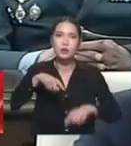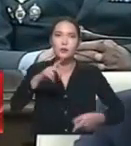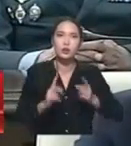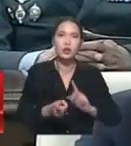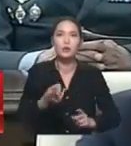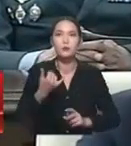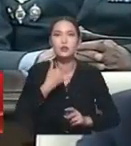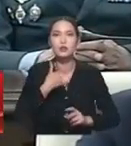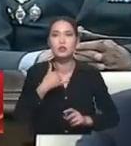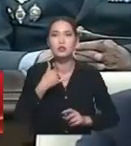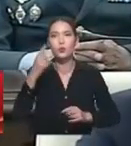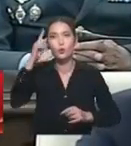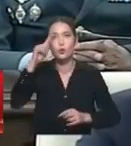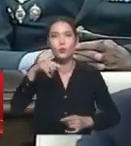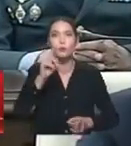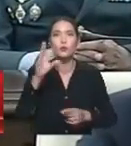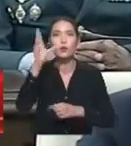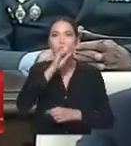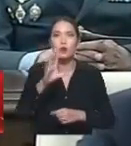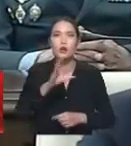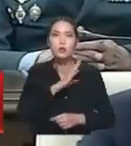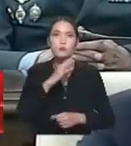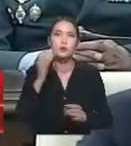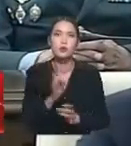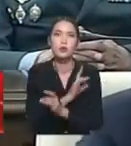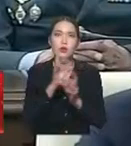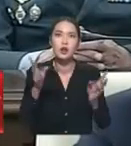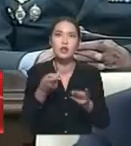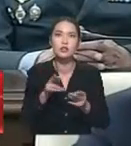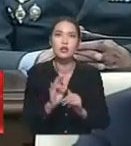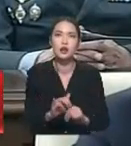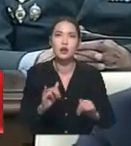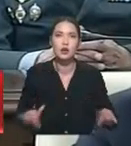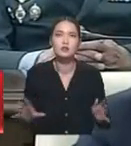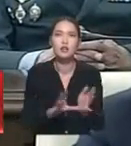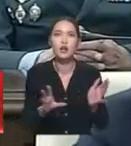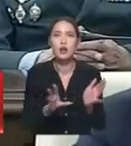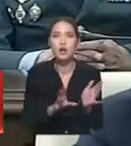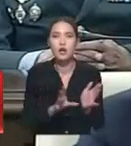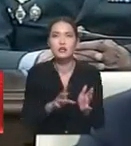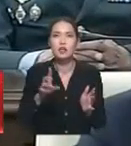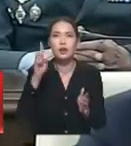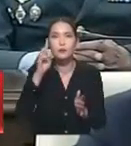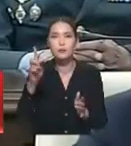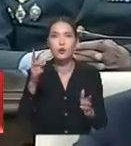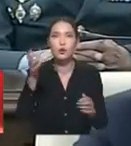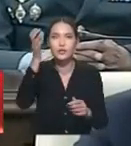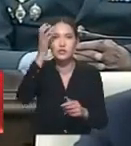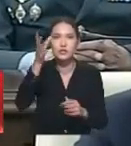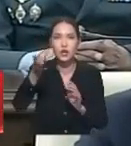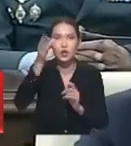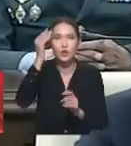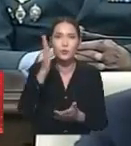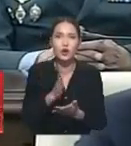имеются. Мы в числе мировых лидеров по индексу развития электронного правительства и финтека. Но